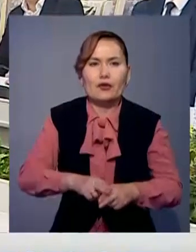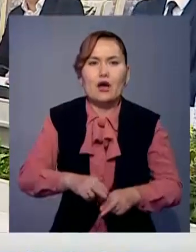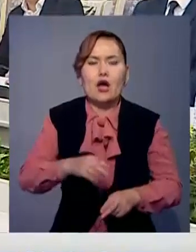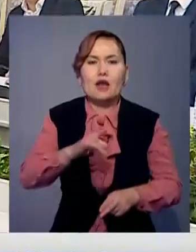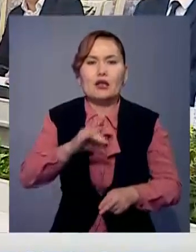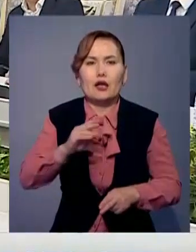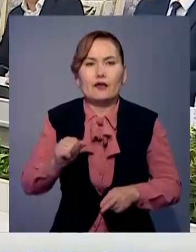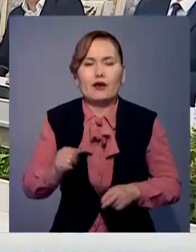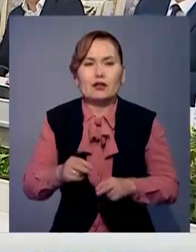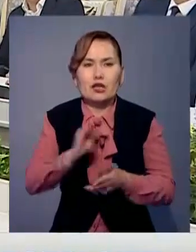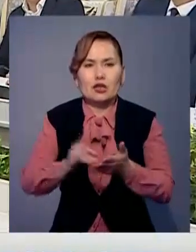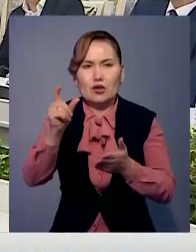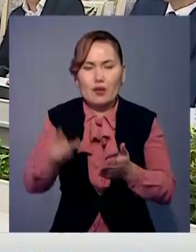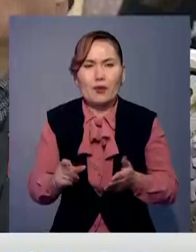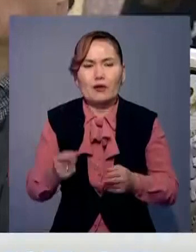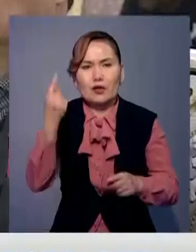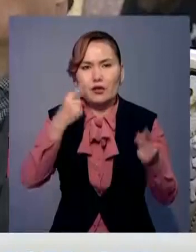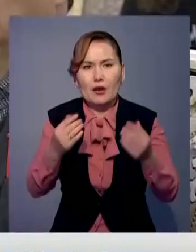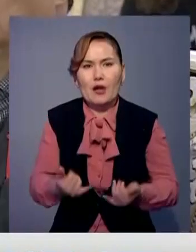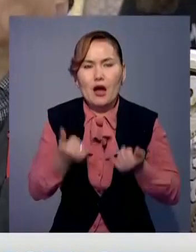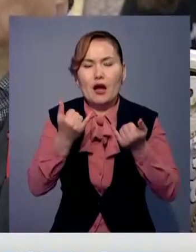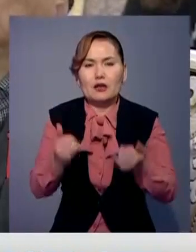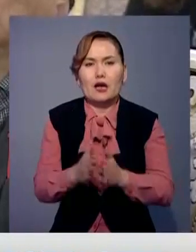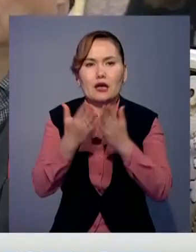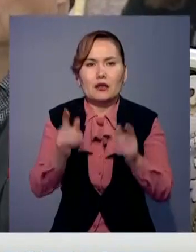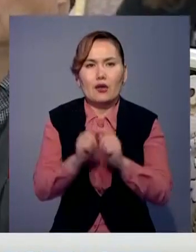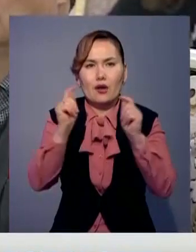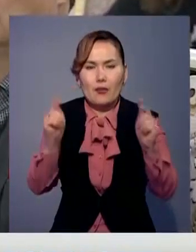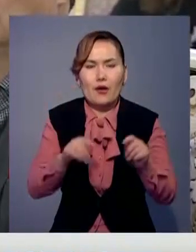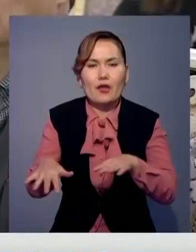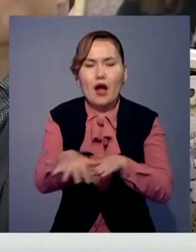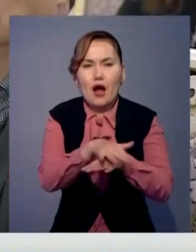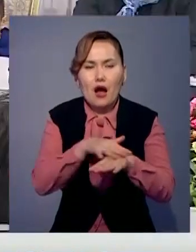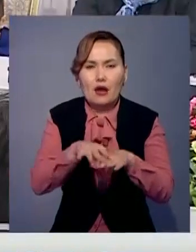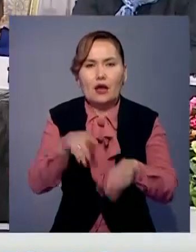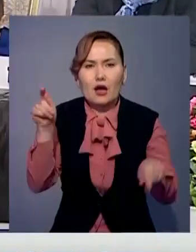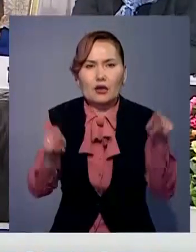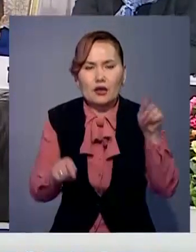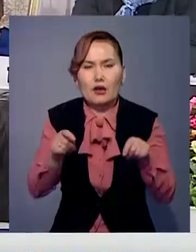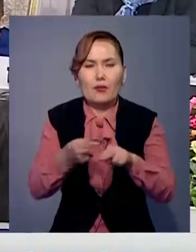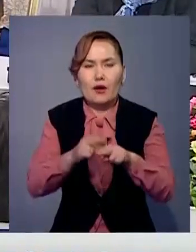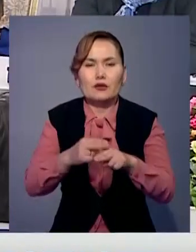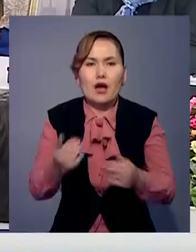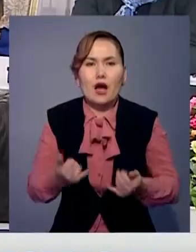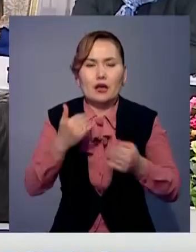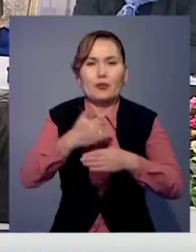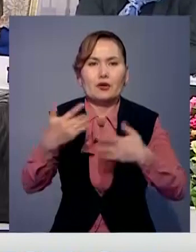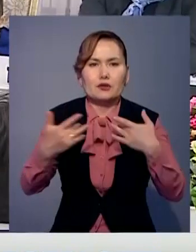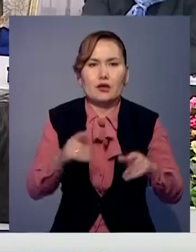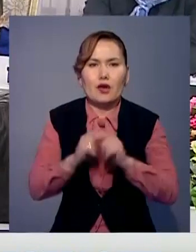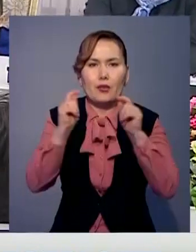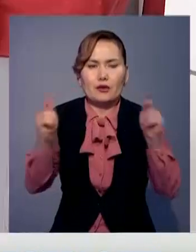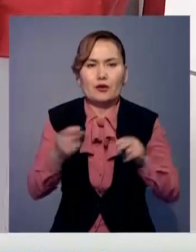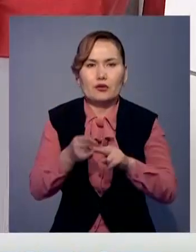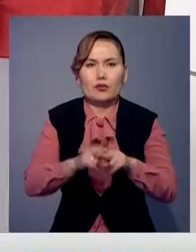Ниетқалиева жазушының шығармашылығына арналған зерттеу кітабын таныстырып, келушілер назарына фото көрме мен сахналық қойылымдар ұсынды. Еске салайық,